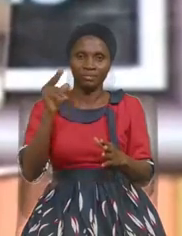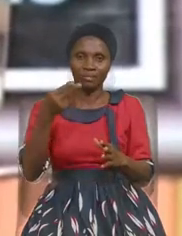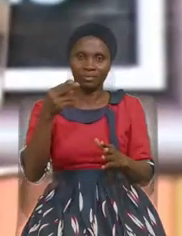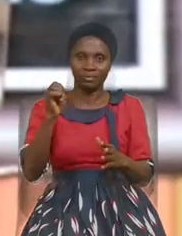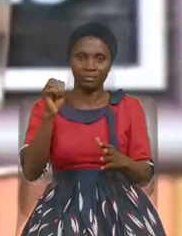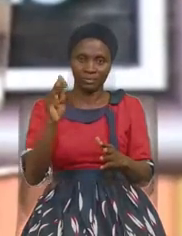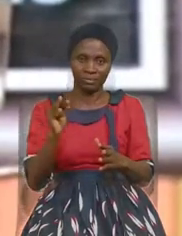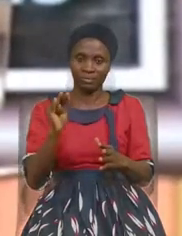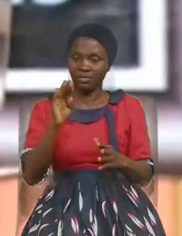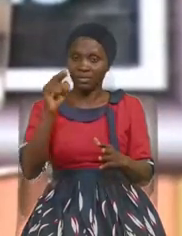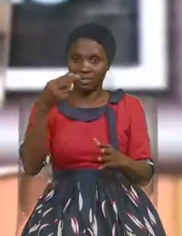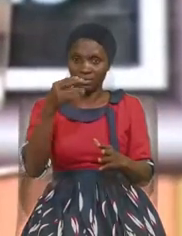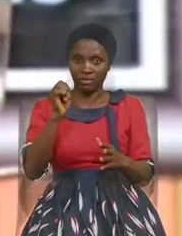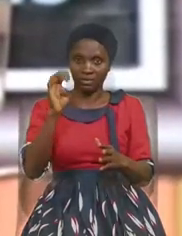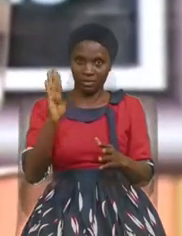chapitre 9.